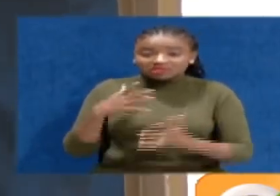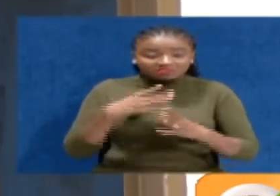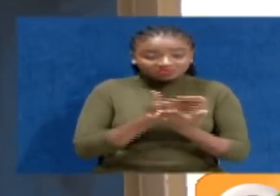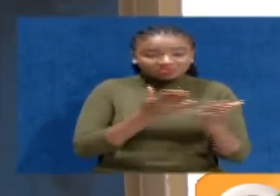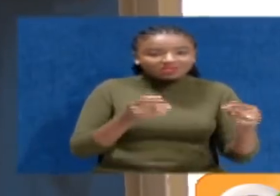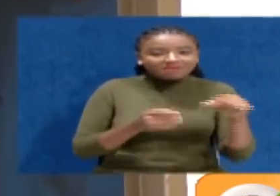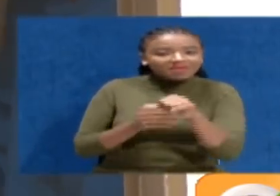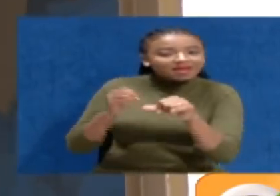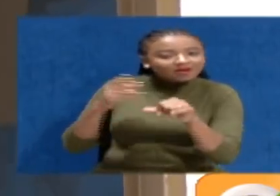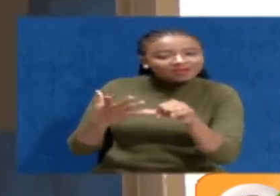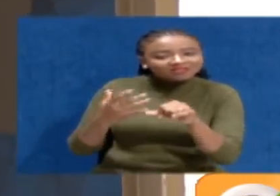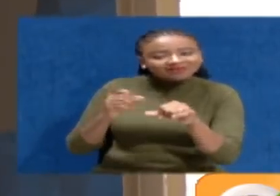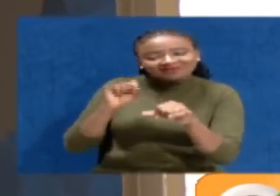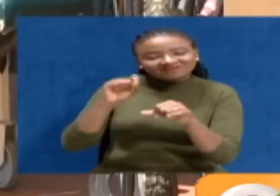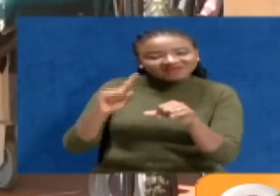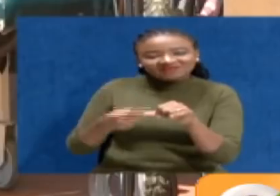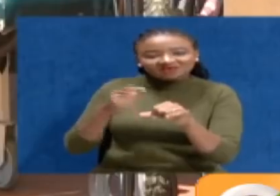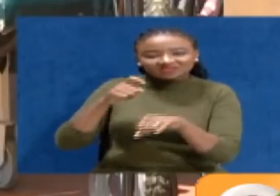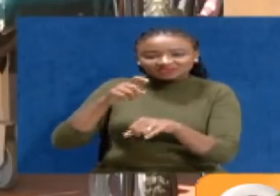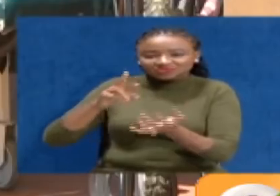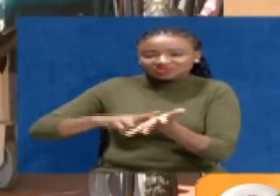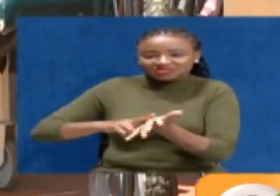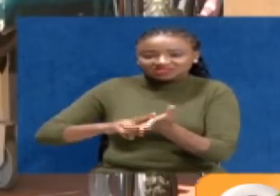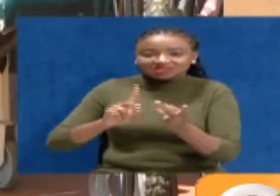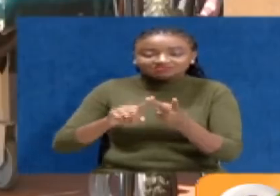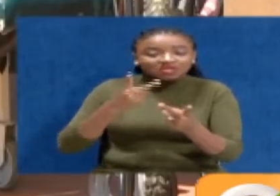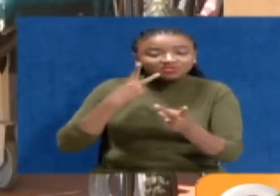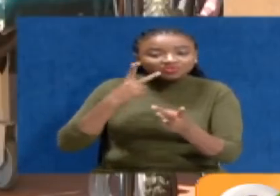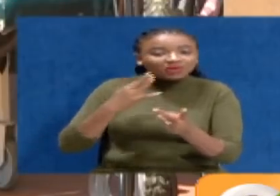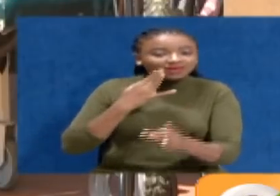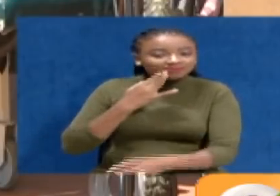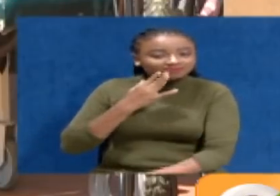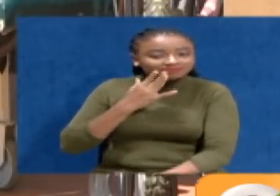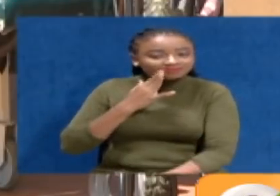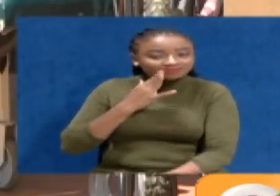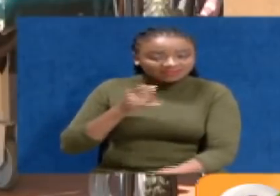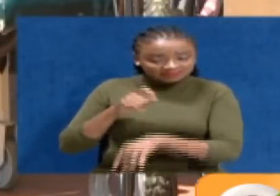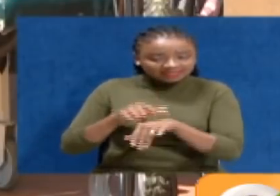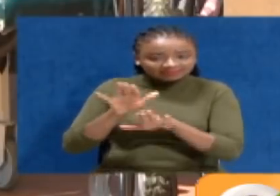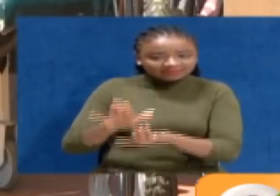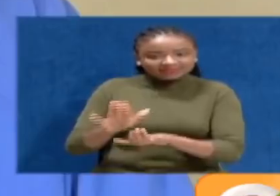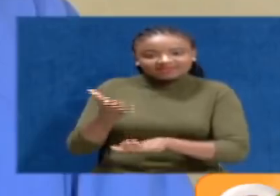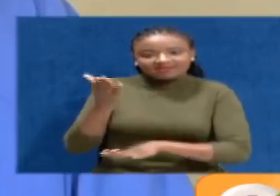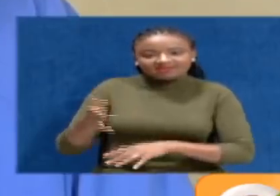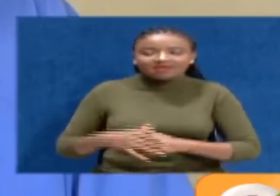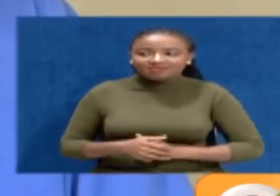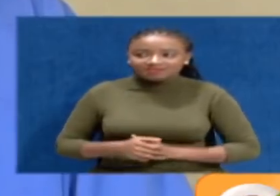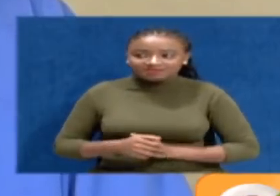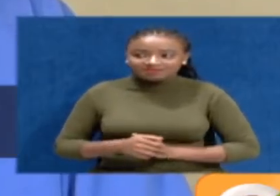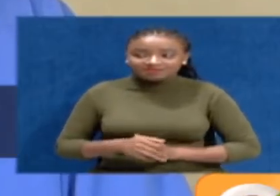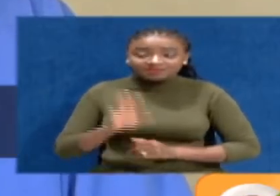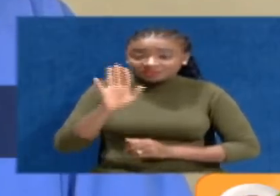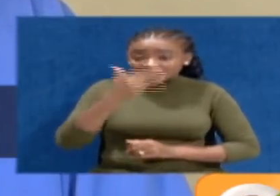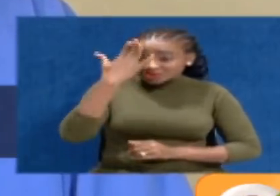only required to pay 5,000 shillings admission fee and another 200 shillings daily for the duration of their stay here.